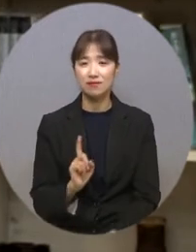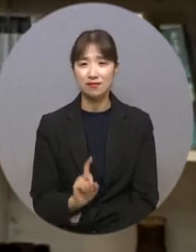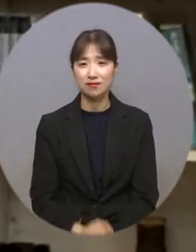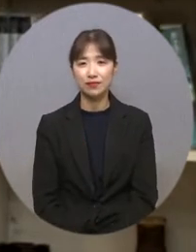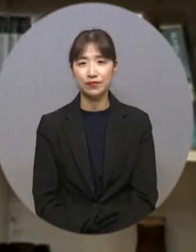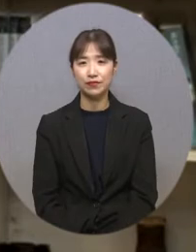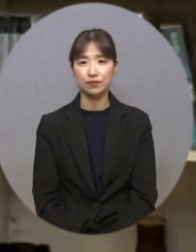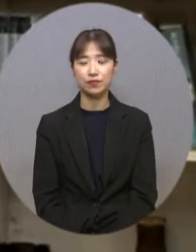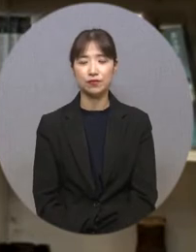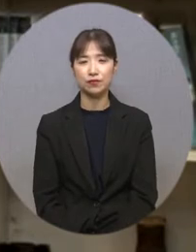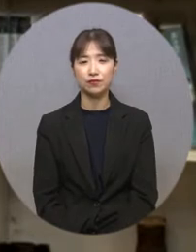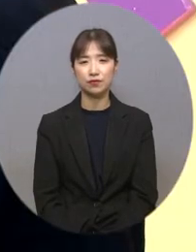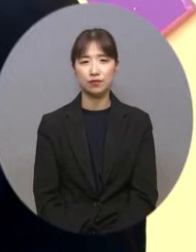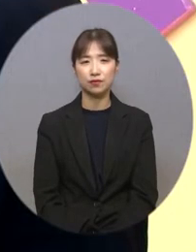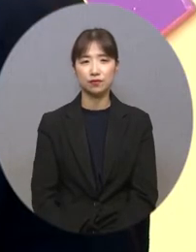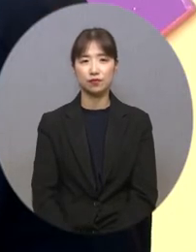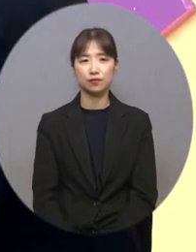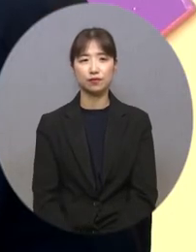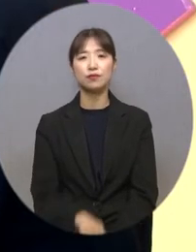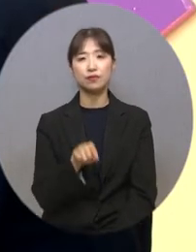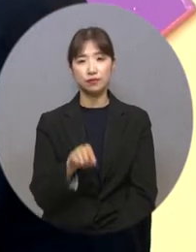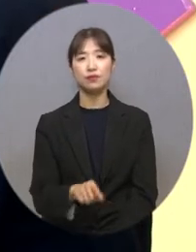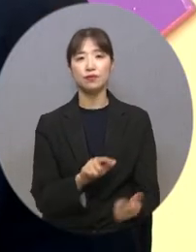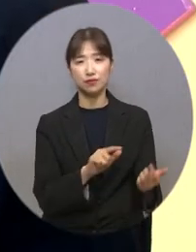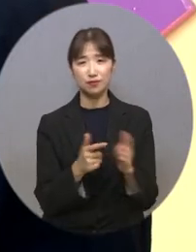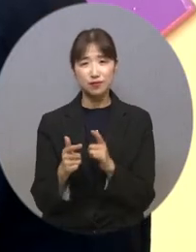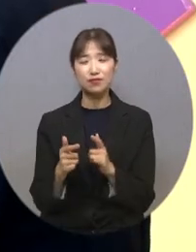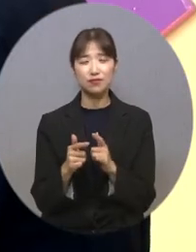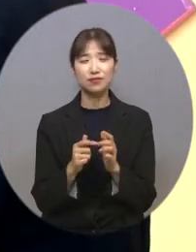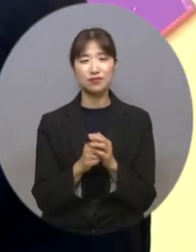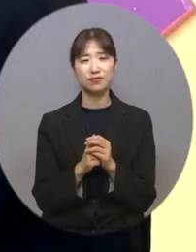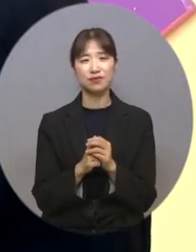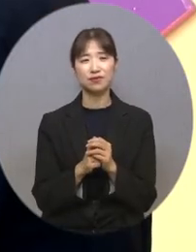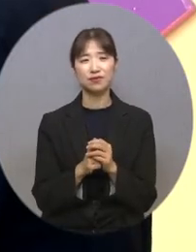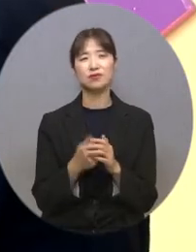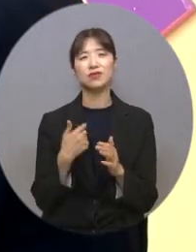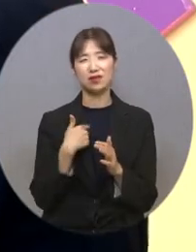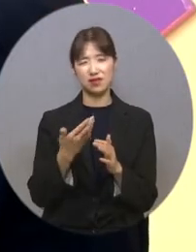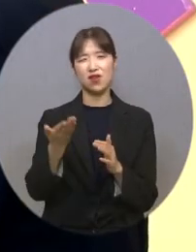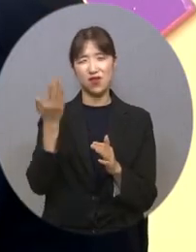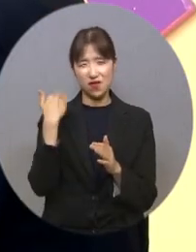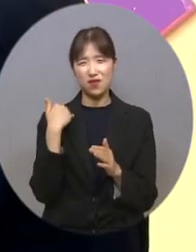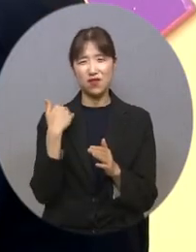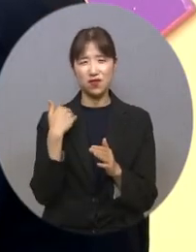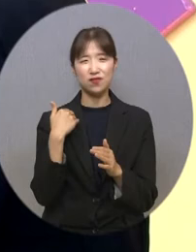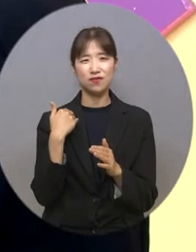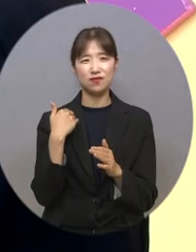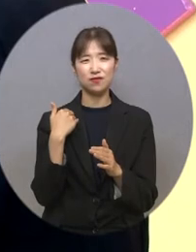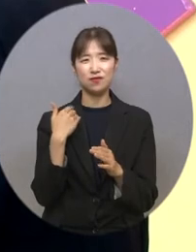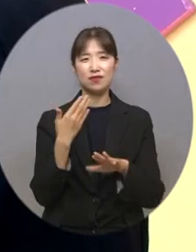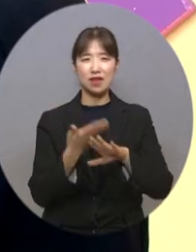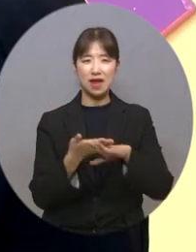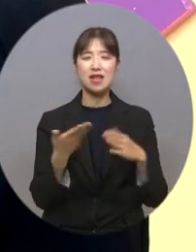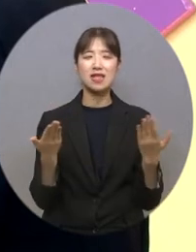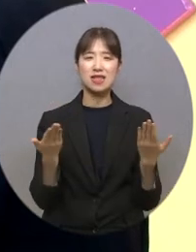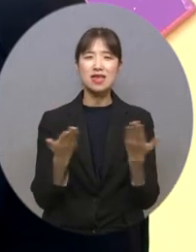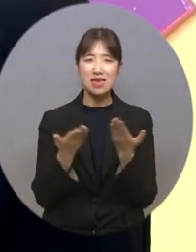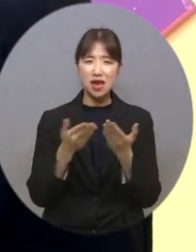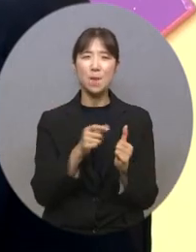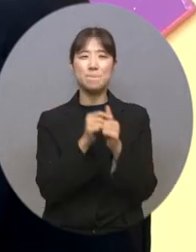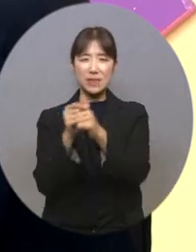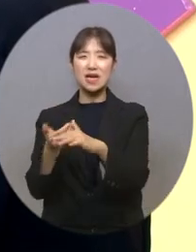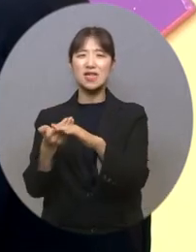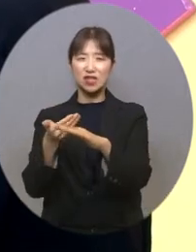계신가요? 이제 그런 부분들은 이제 물론 이제 그 전에도 이제 우리가 다른 일반 기업이 가기